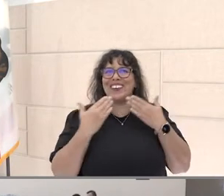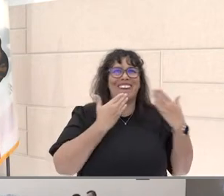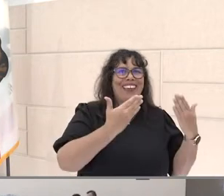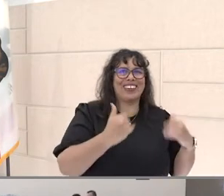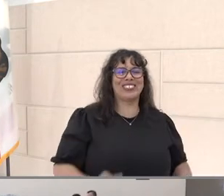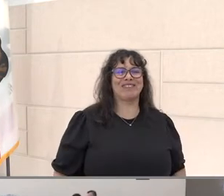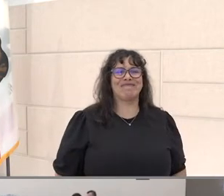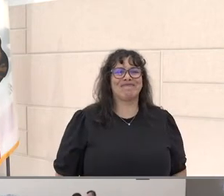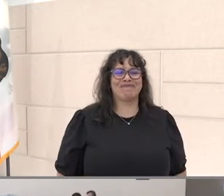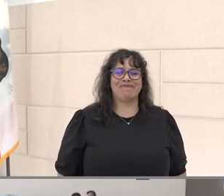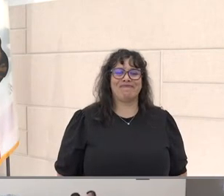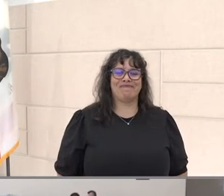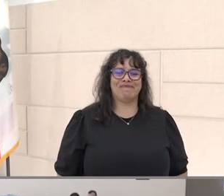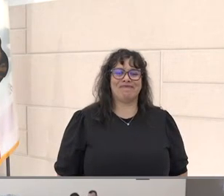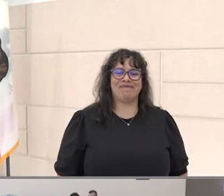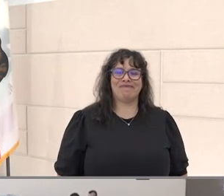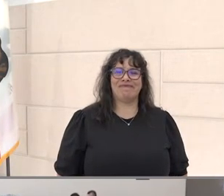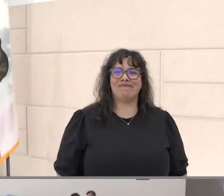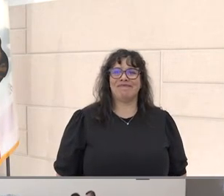นู่